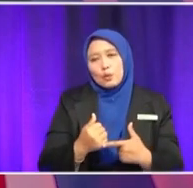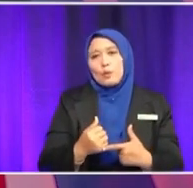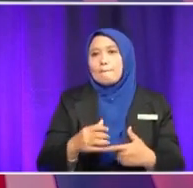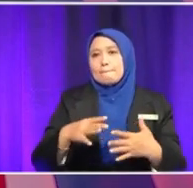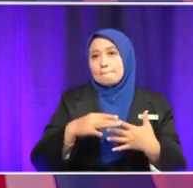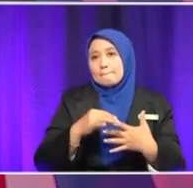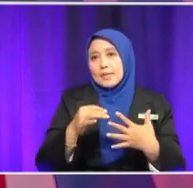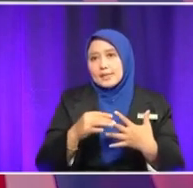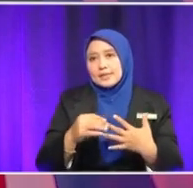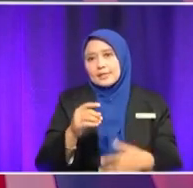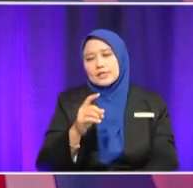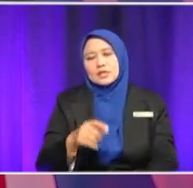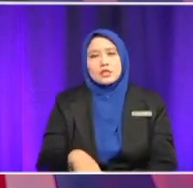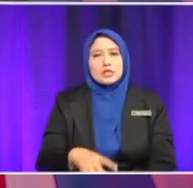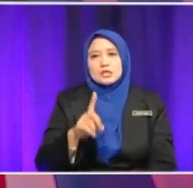peniagaan